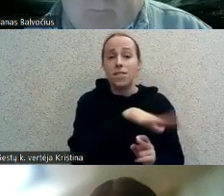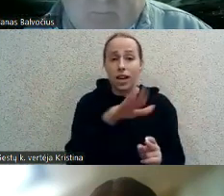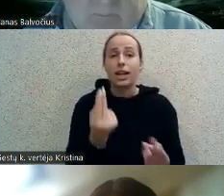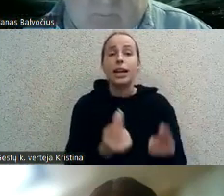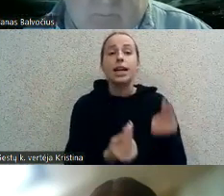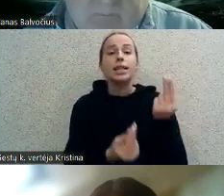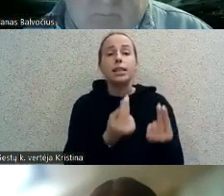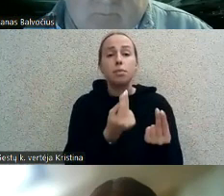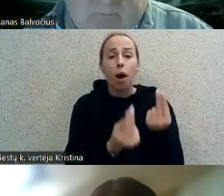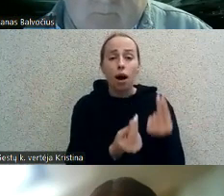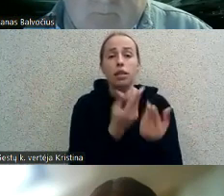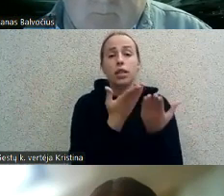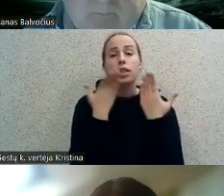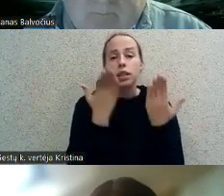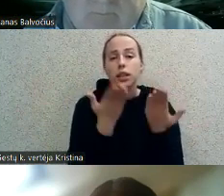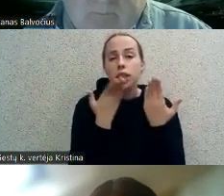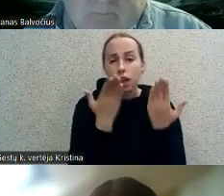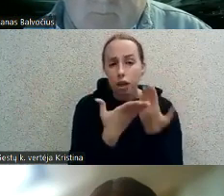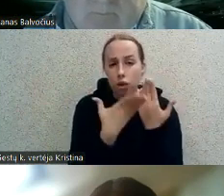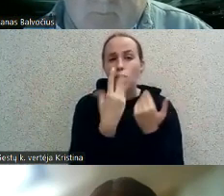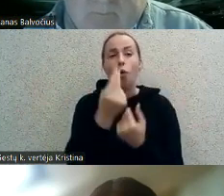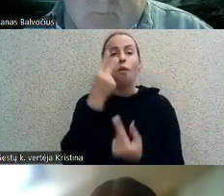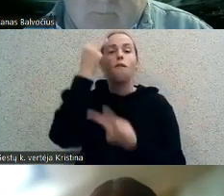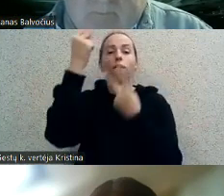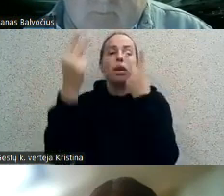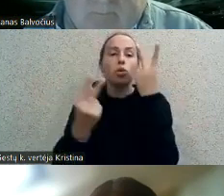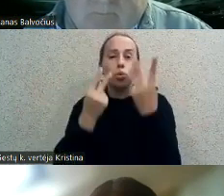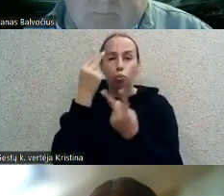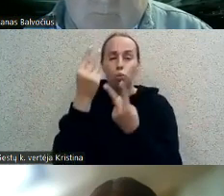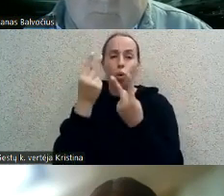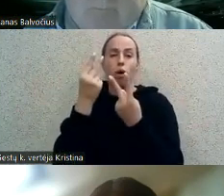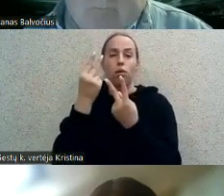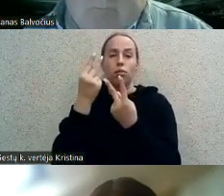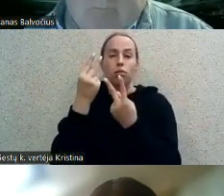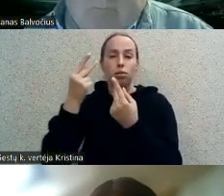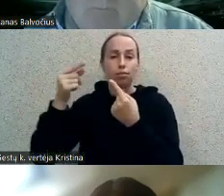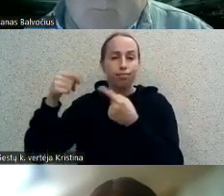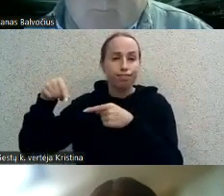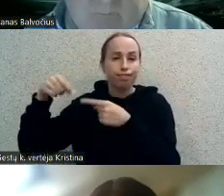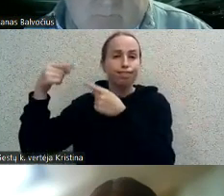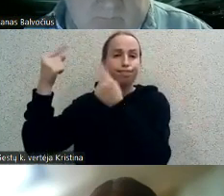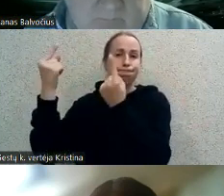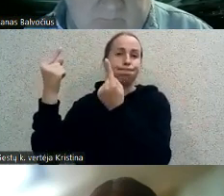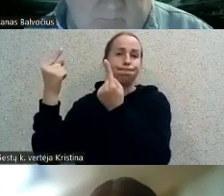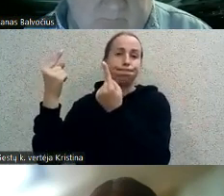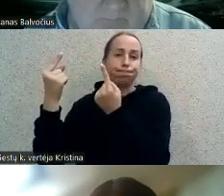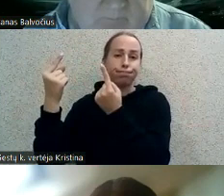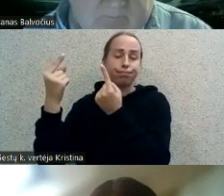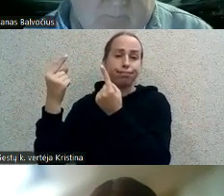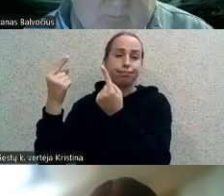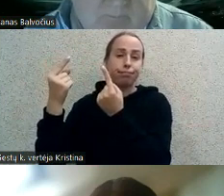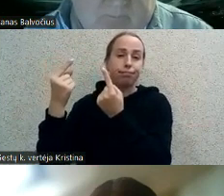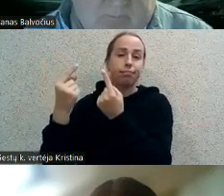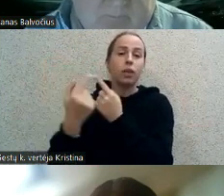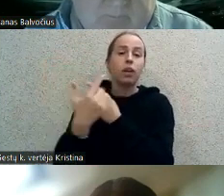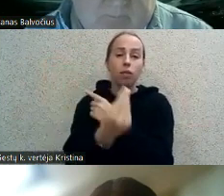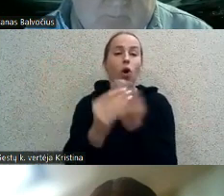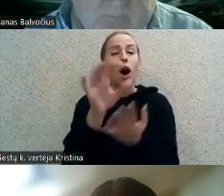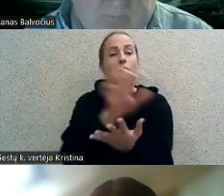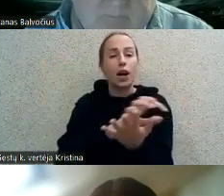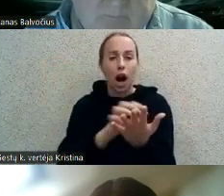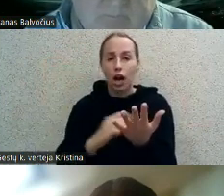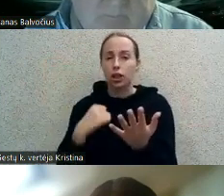skaito, tuo vaizduotė yra išvystyta labiau, tuo geriau jis rašo